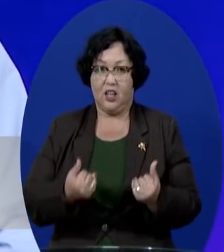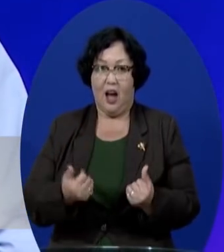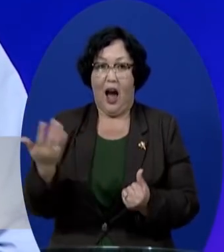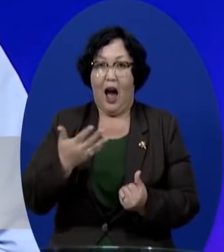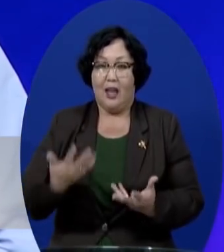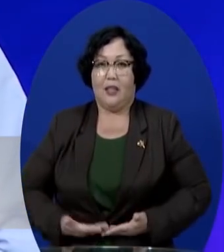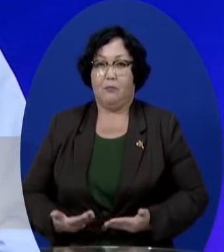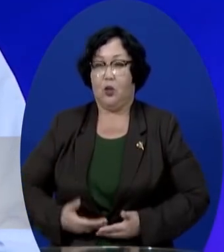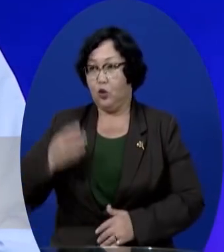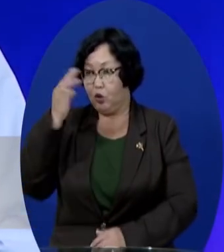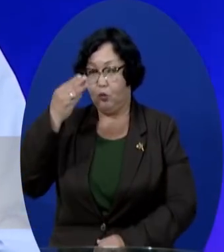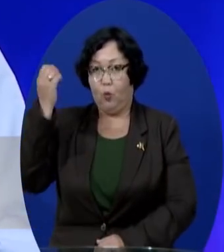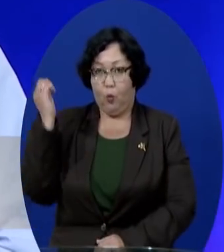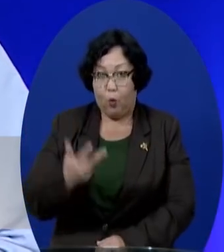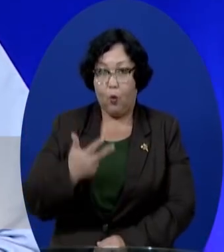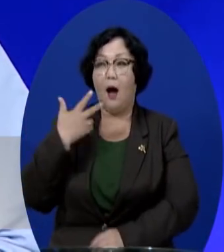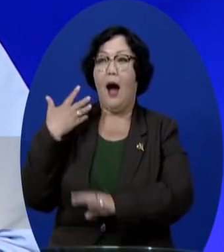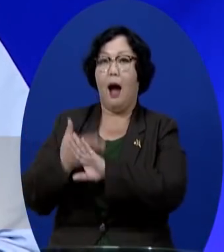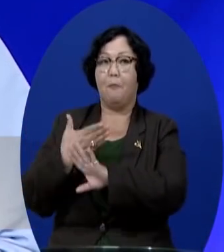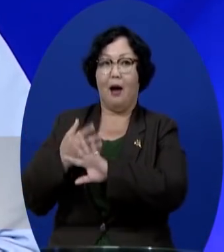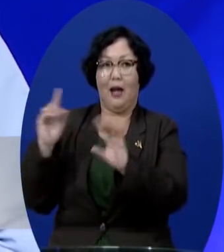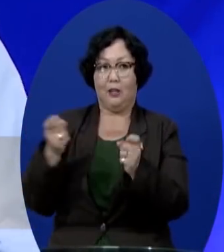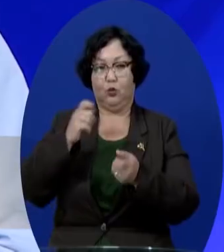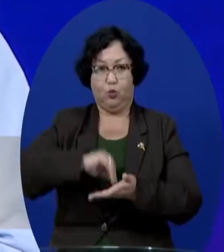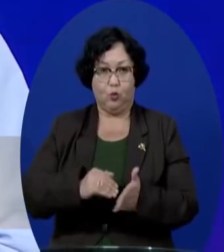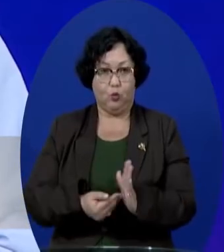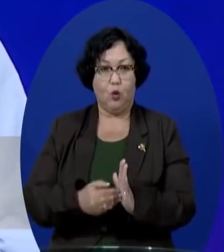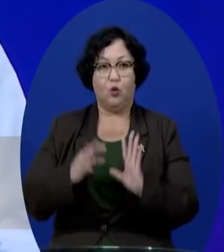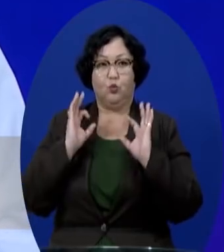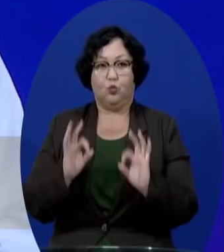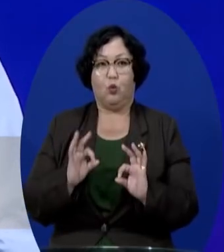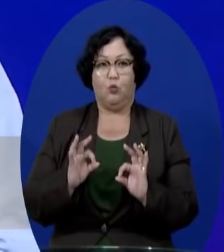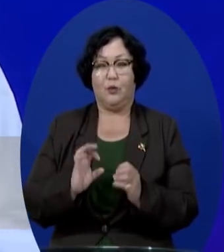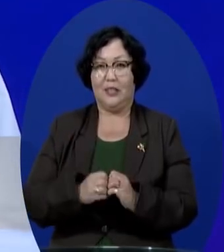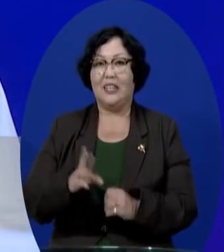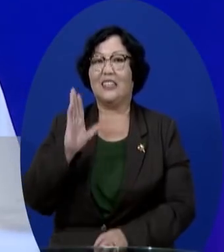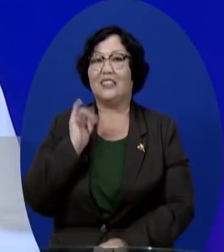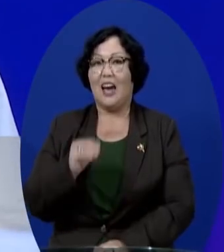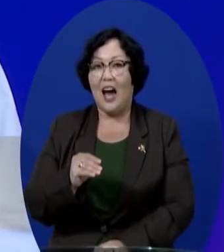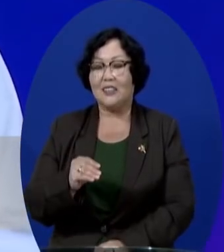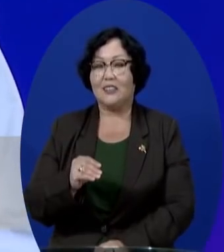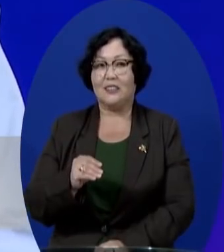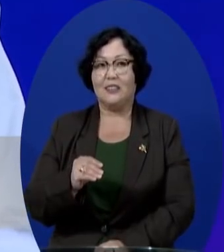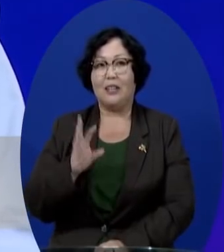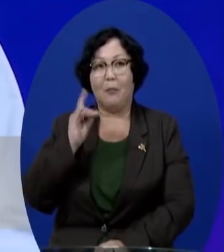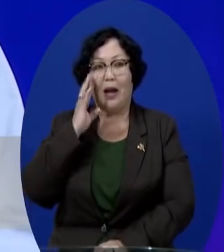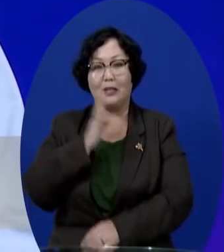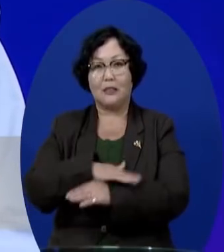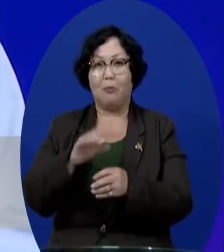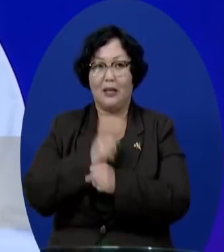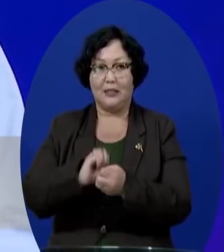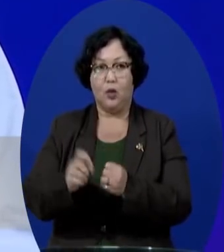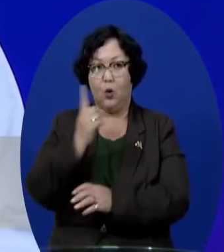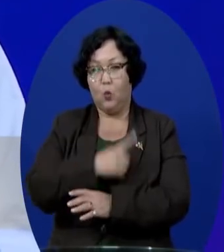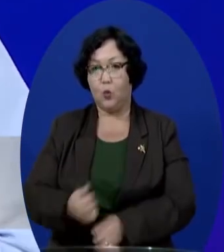тодорхойлсноор хамгааллын үйл ажиллагаа маш тодорхой болдог төлөвлөлт. Ингээд төлөвлөлтийн дагуу хинтээ хэрхэн яаж ажилласнаар бид нэр ямар үр дүнд хүрэх гэдэг